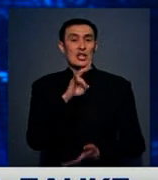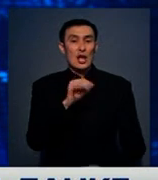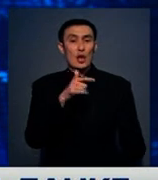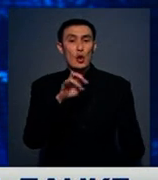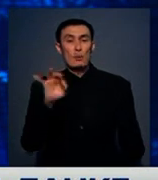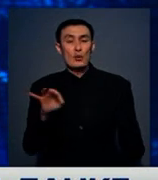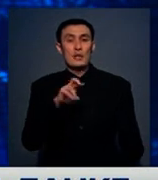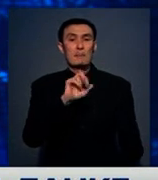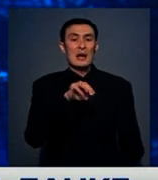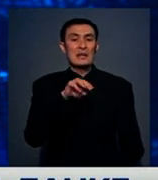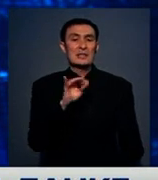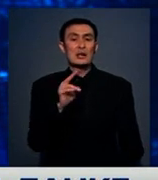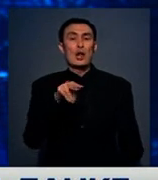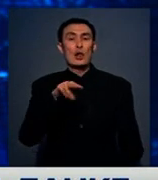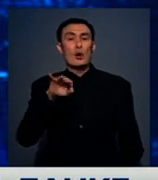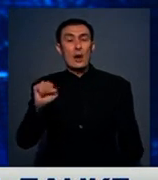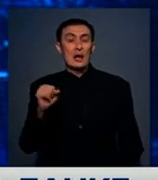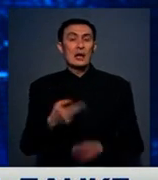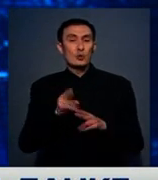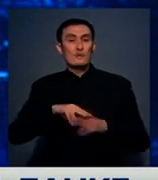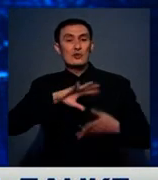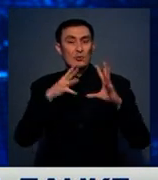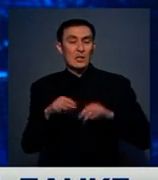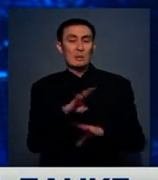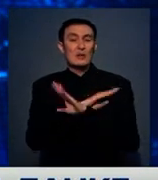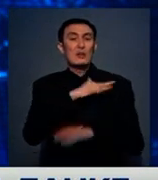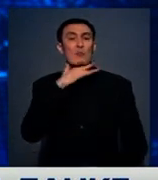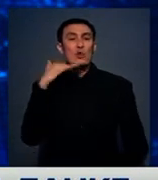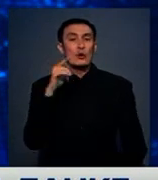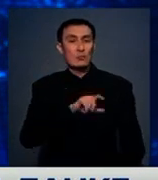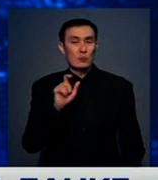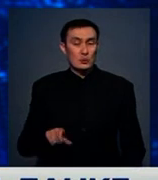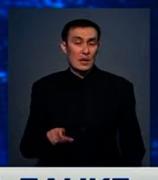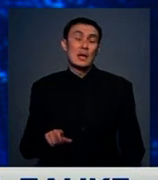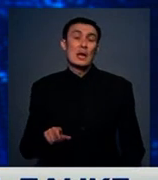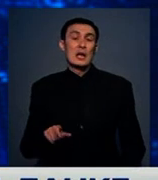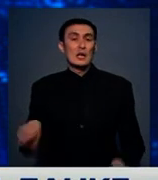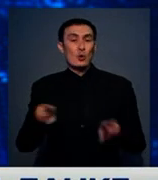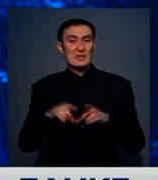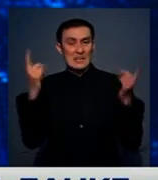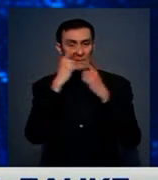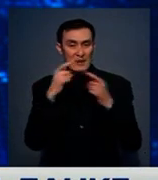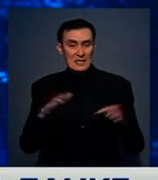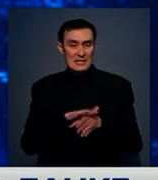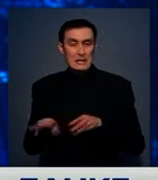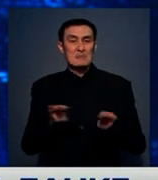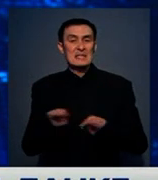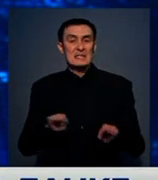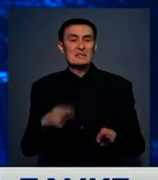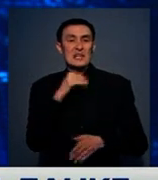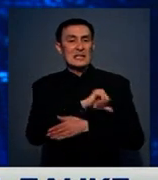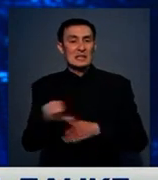и Батиклоа, в результате которых погибло большое количество мирных граждан. Такое заявление сделали в